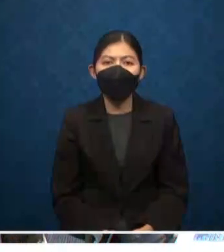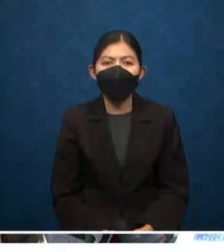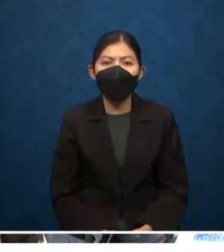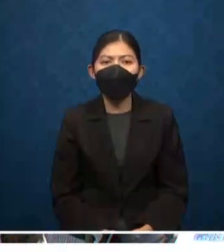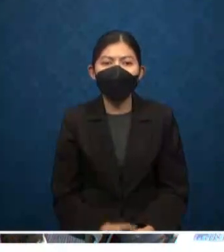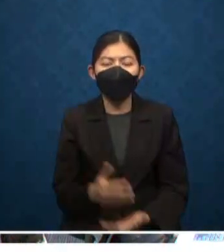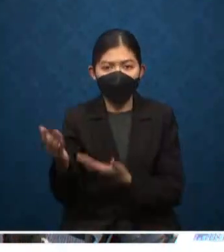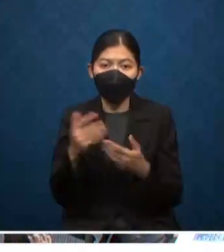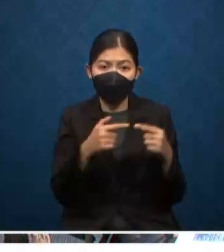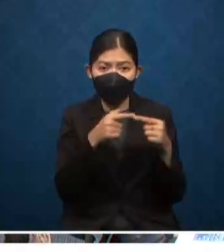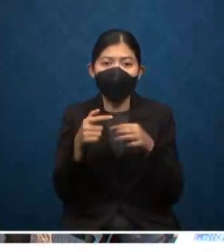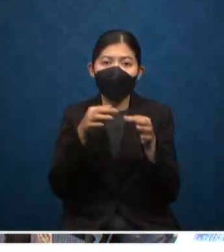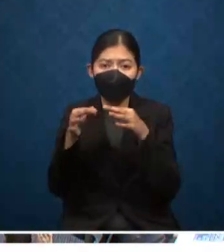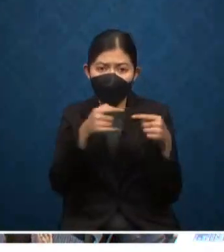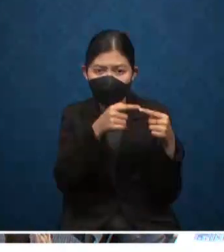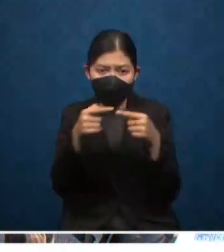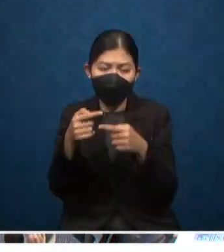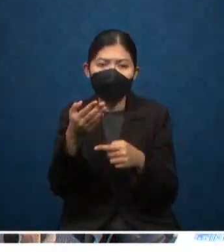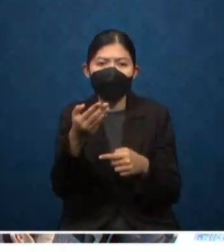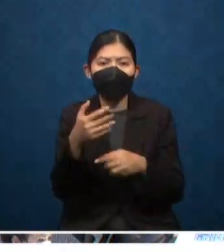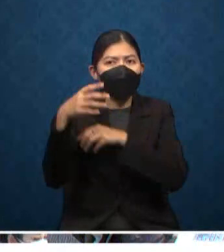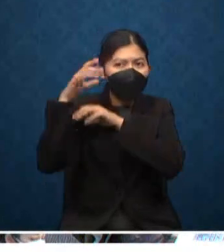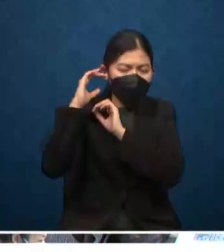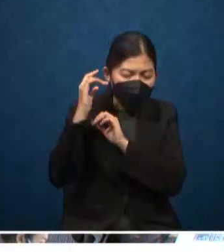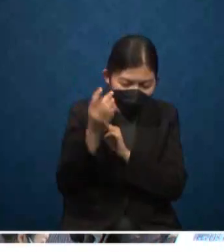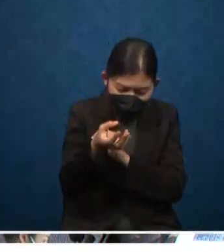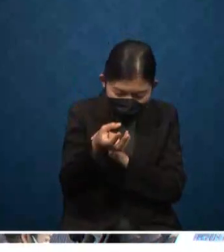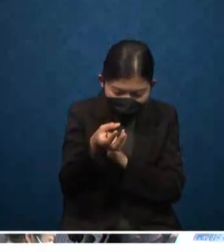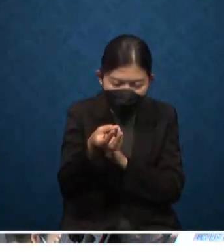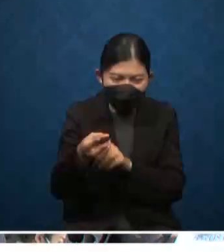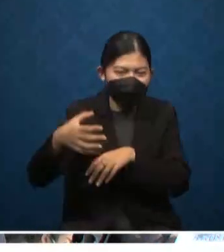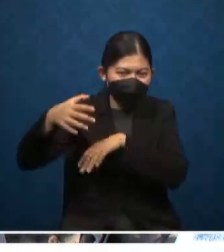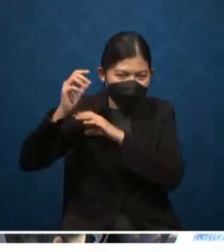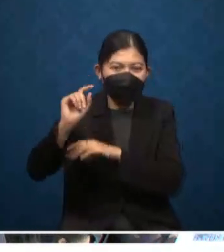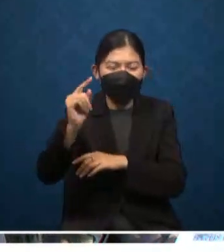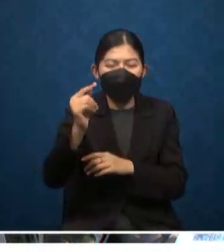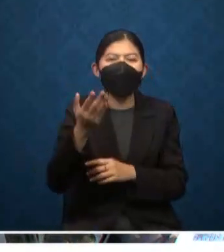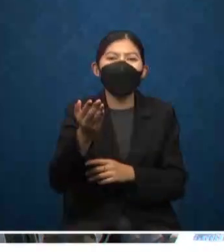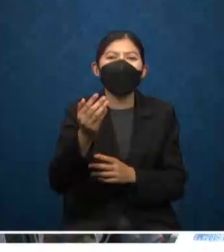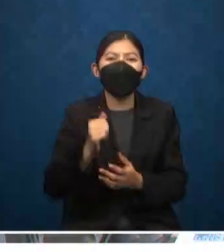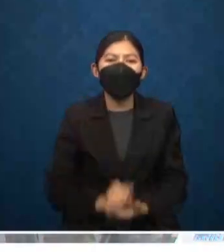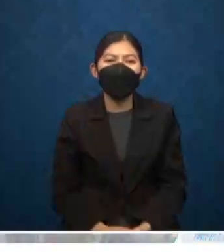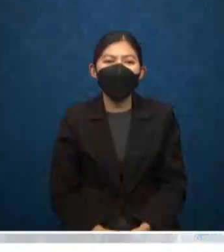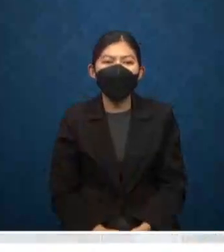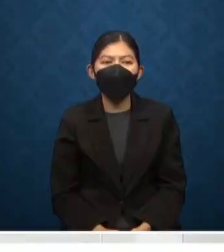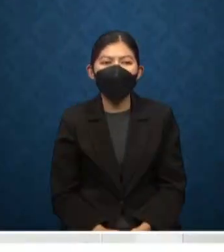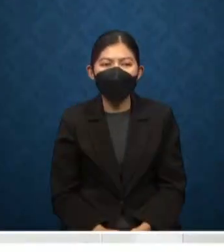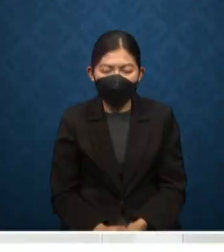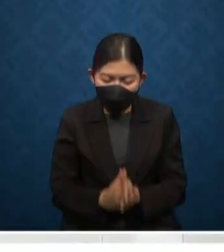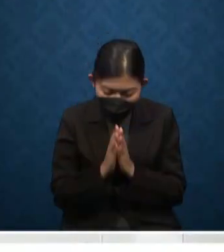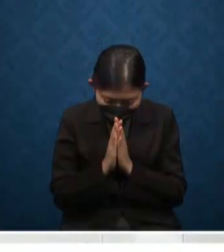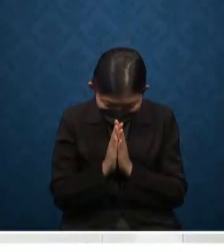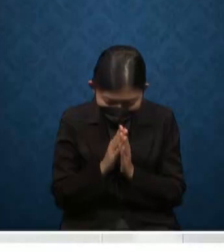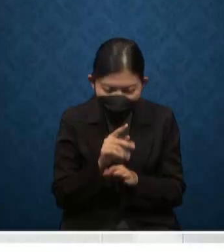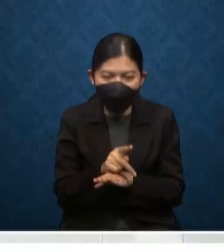ครับเชิญต่อเลยครับย้อนหลังนิดก็ได้นะครับครับ กราบเรียน ให้สมาชิก เสีย สม าธิครบครับสมชายหัน